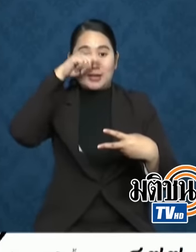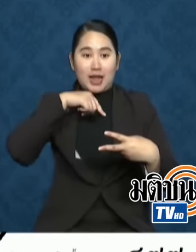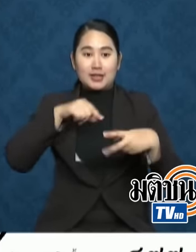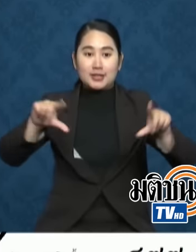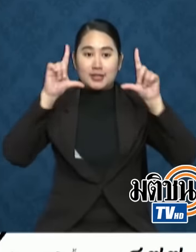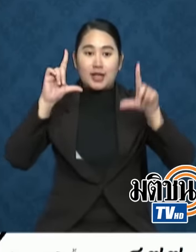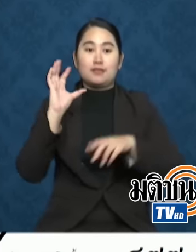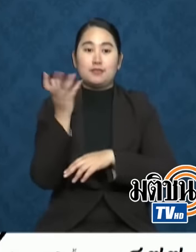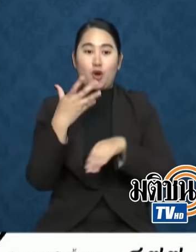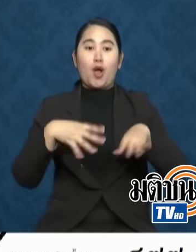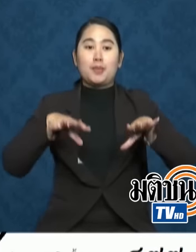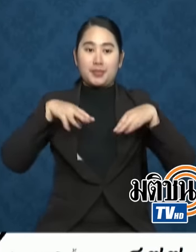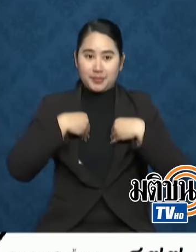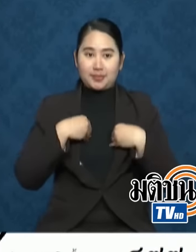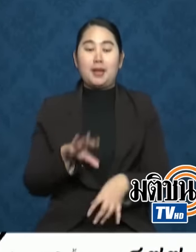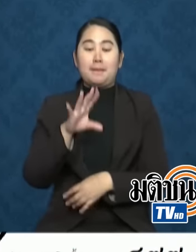ล